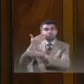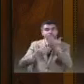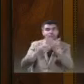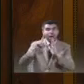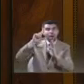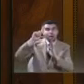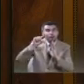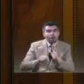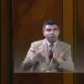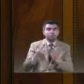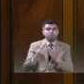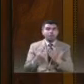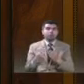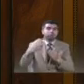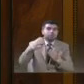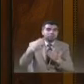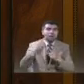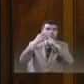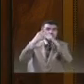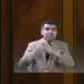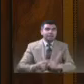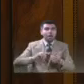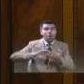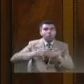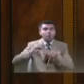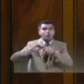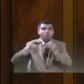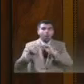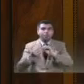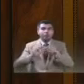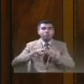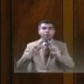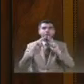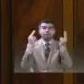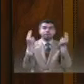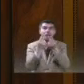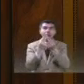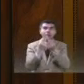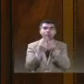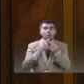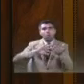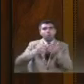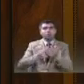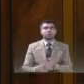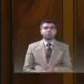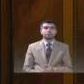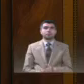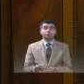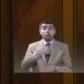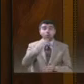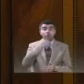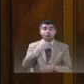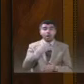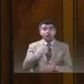تخفيض عجز الميزانية والعجز التجاري من الناتج المحلي الإجمالي. نطلب